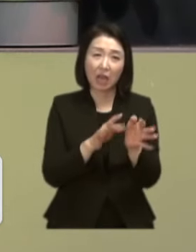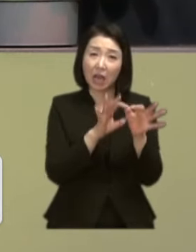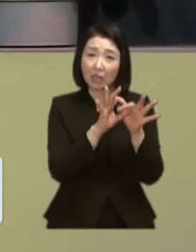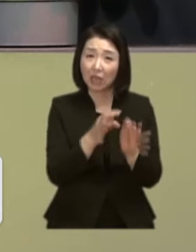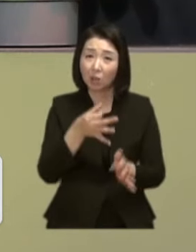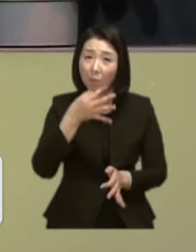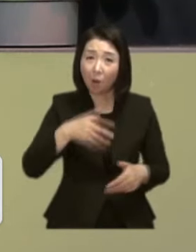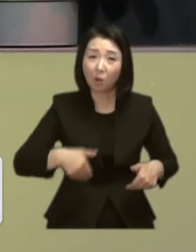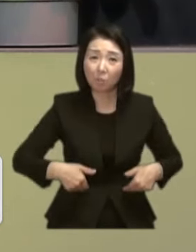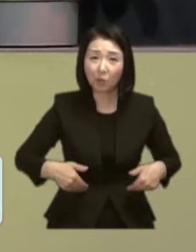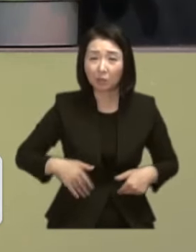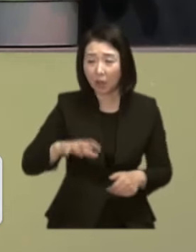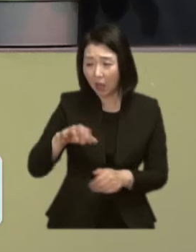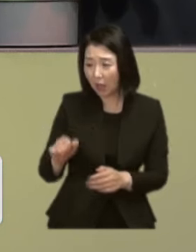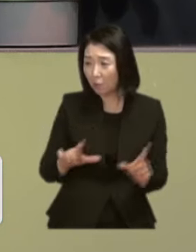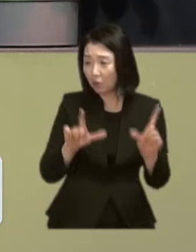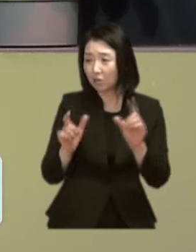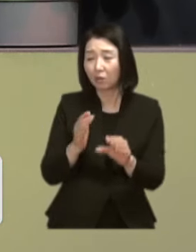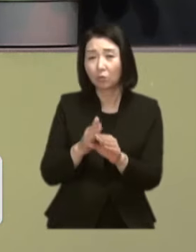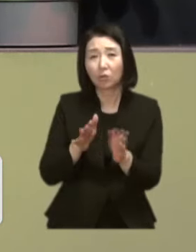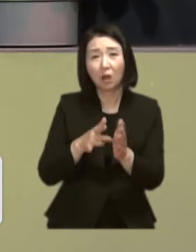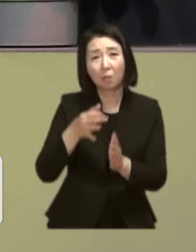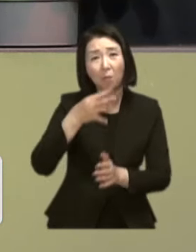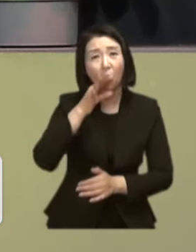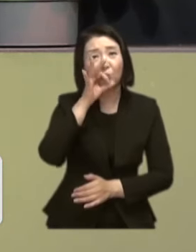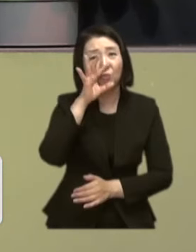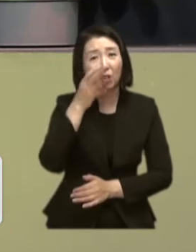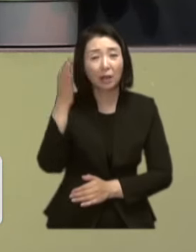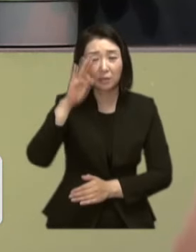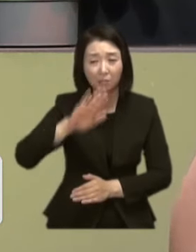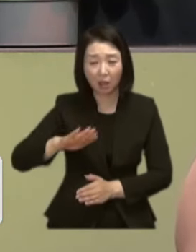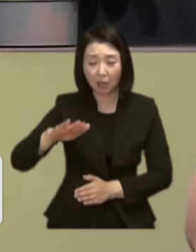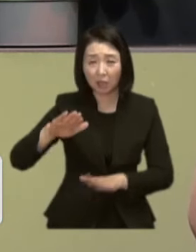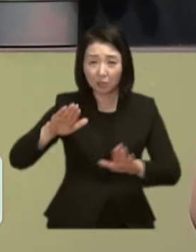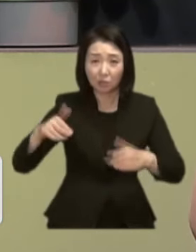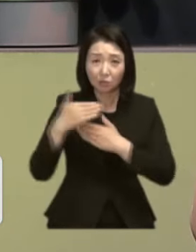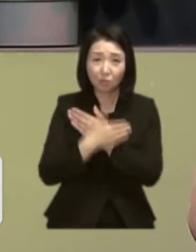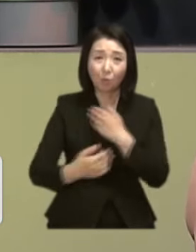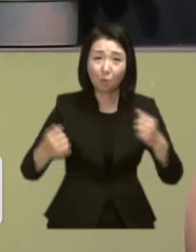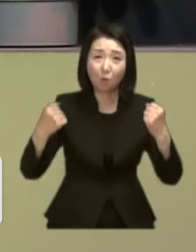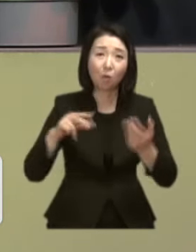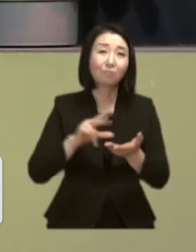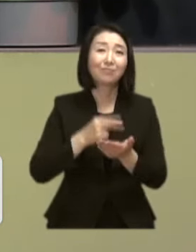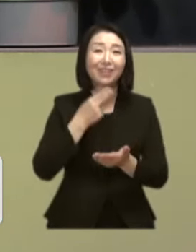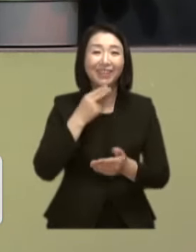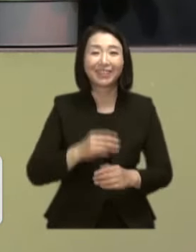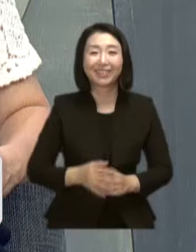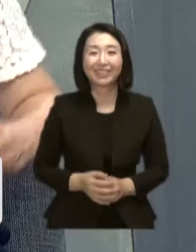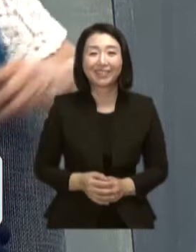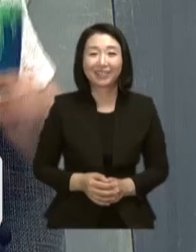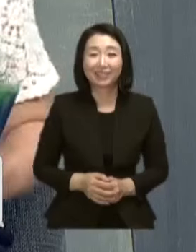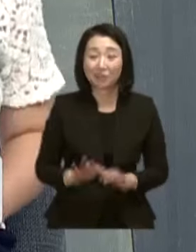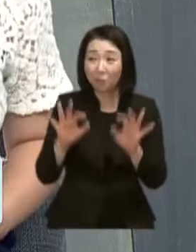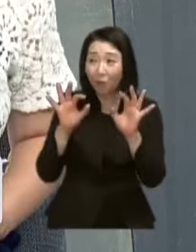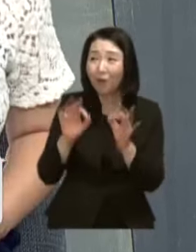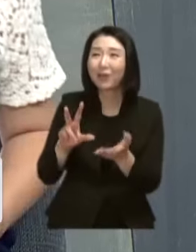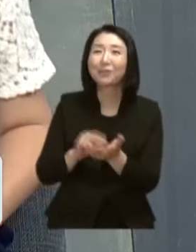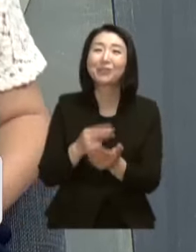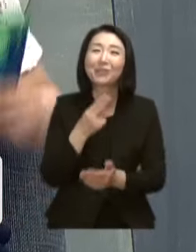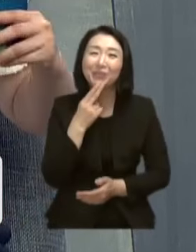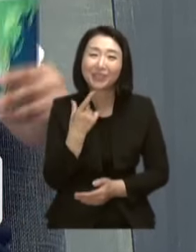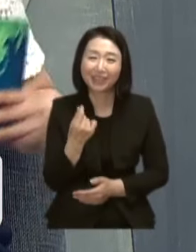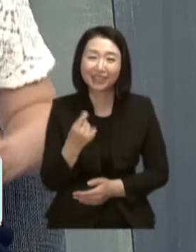그러는데 캄보디아 있다 보니까 먹을 수가 없어요 지금은요. 근데 건강하고 괜찮으세요? 아무 문제 없습니다. 아니 근데 진짜 너무 감사합니다. 아무 문제 없어요. 아주